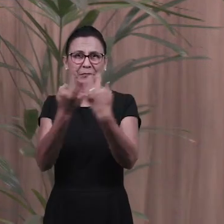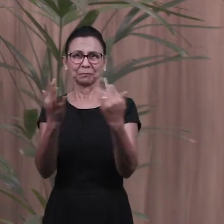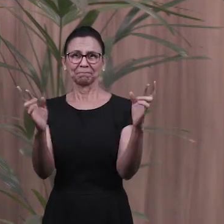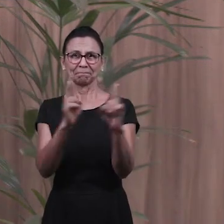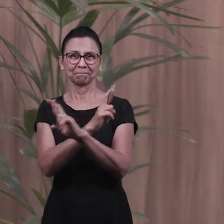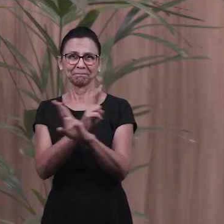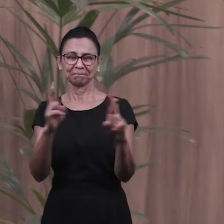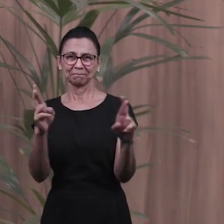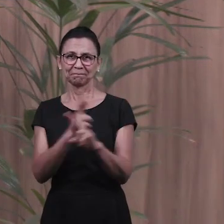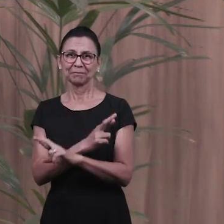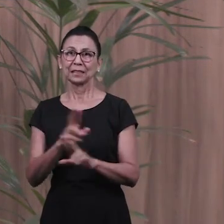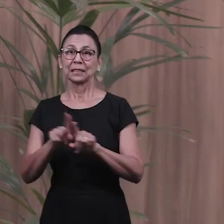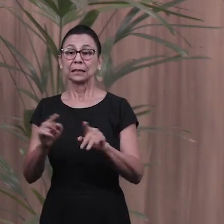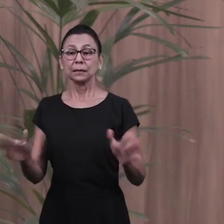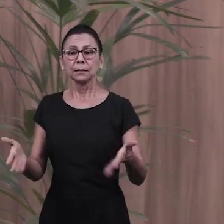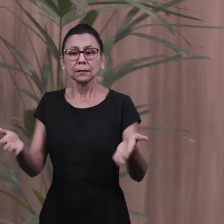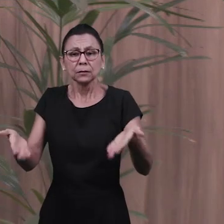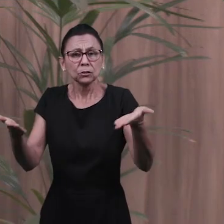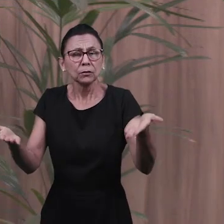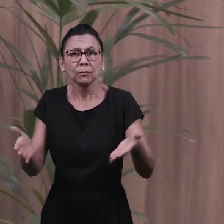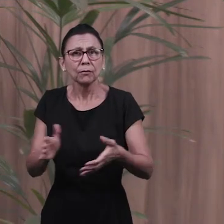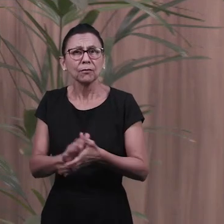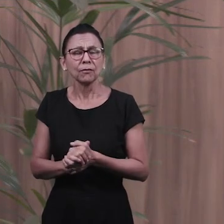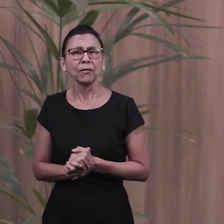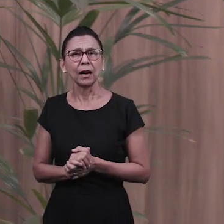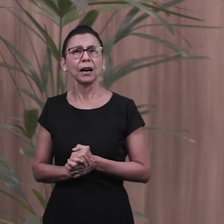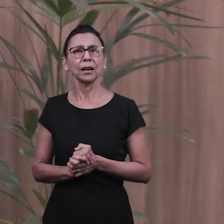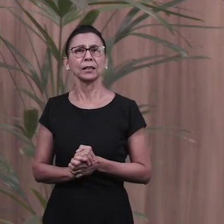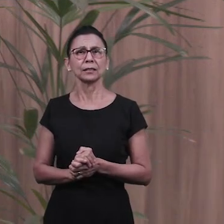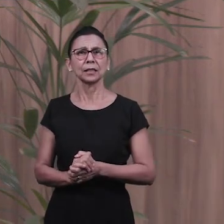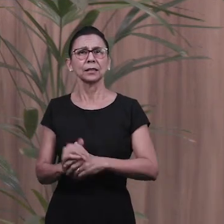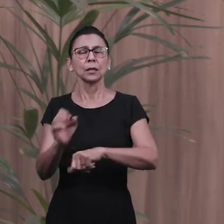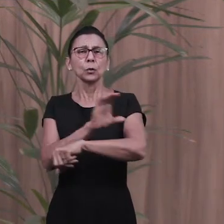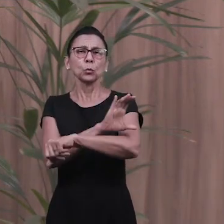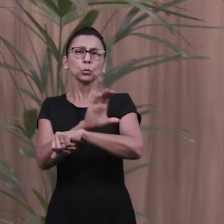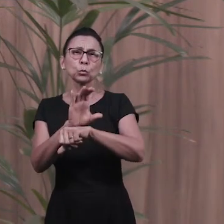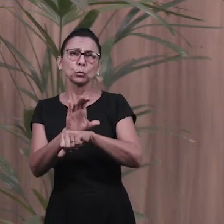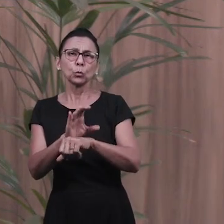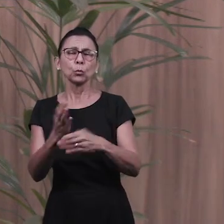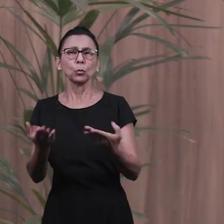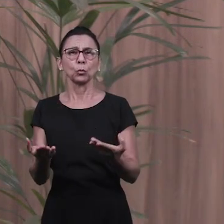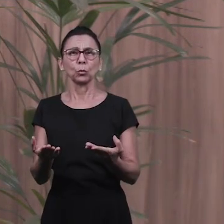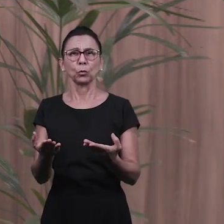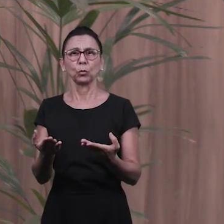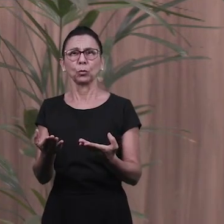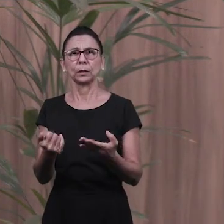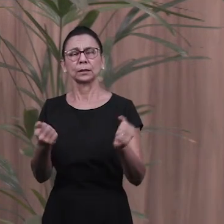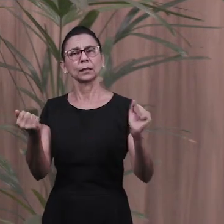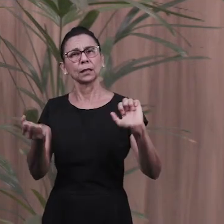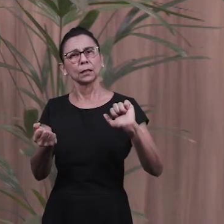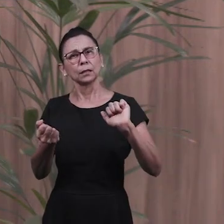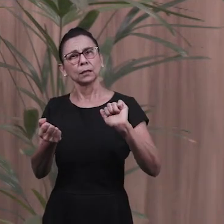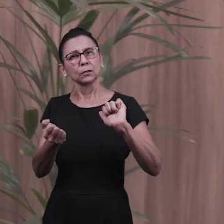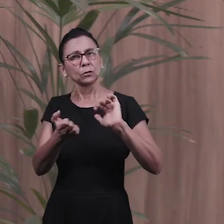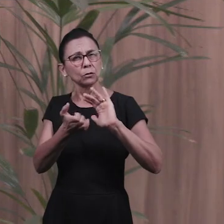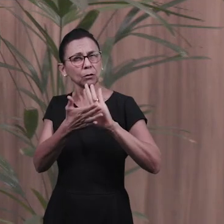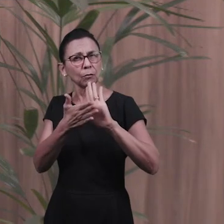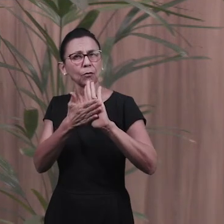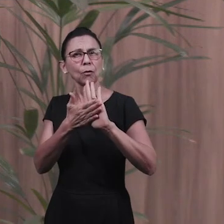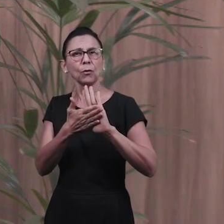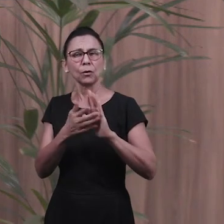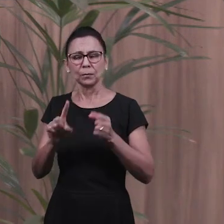le goût pour la culture de les enfants à travers l'histoire des louanges, des musiques, des cantines